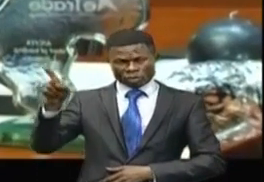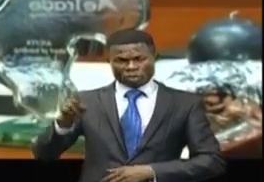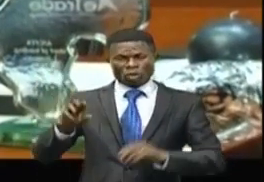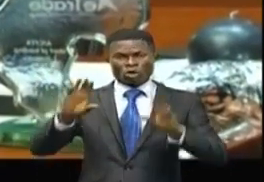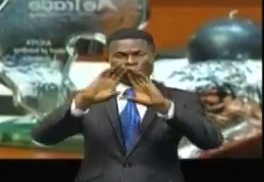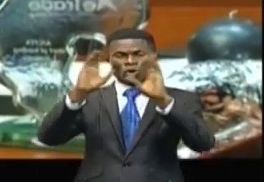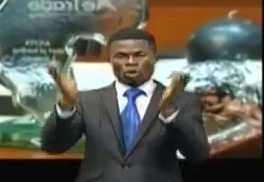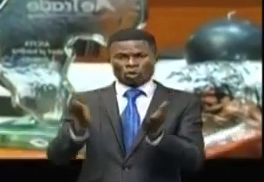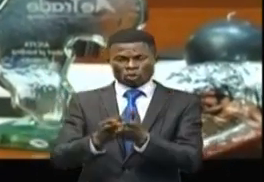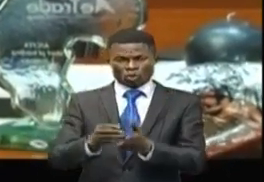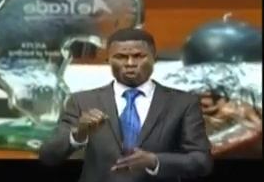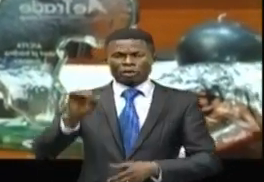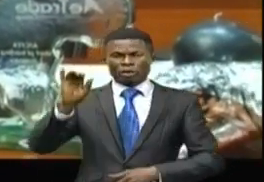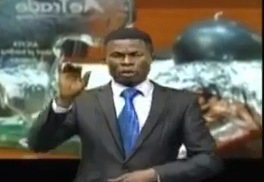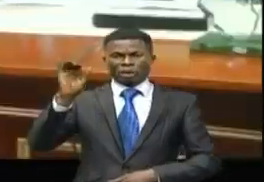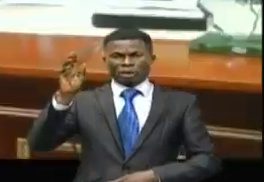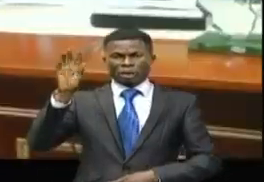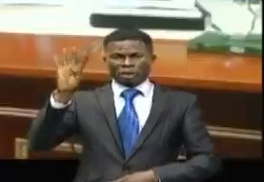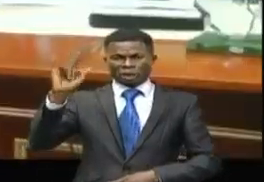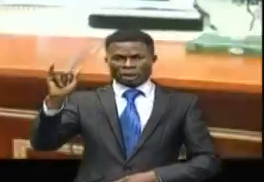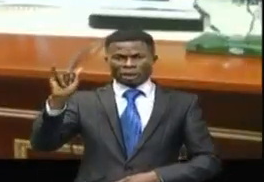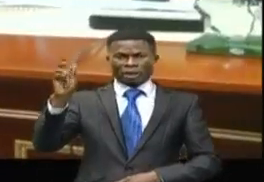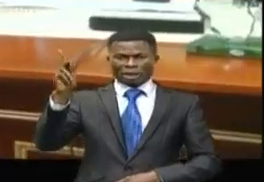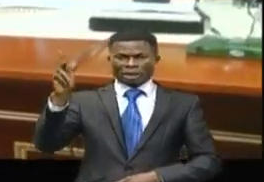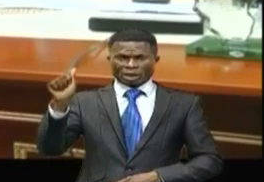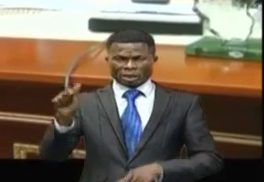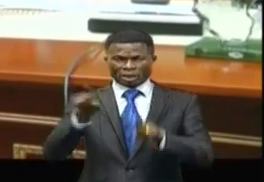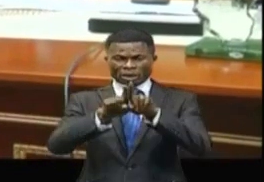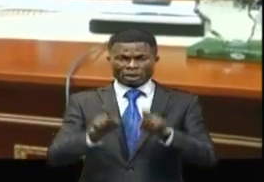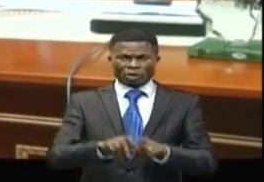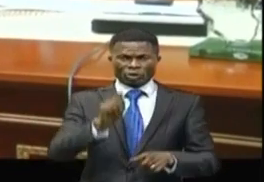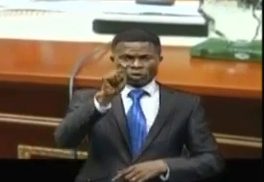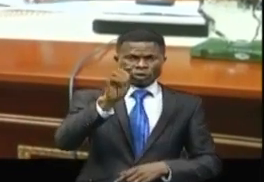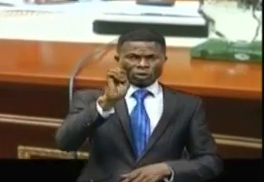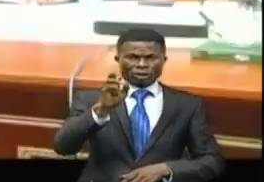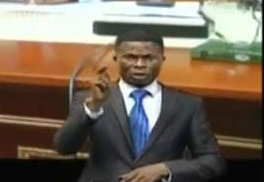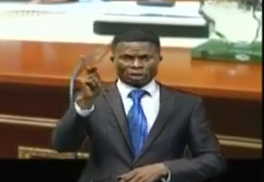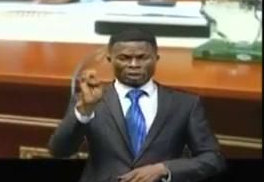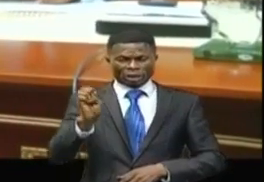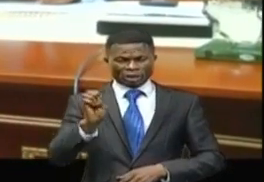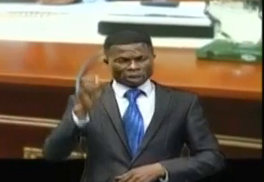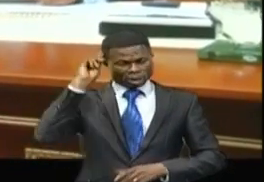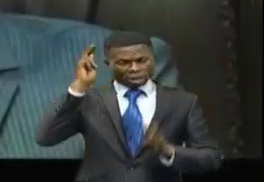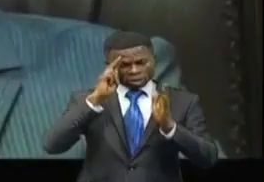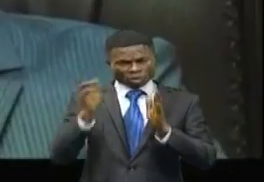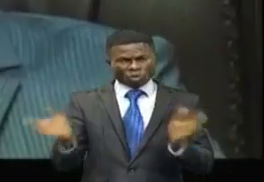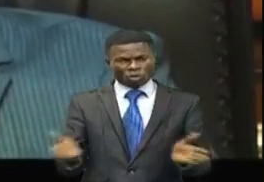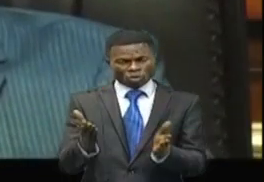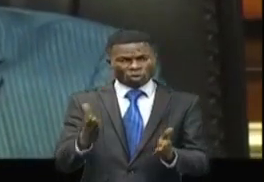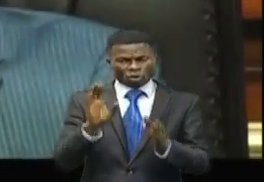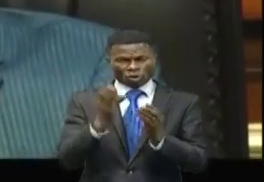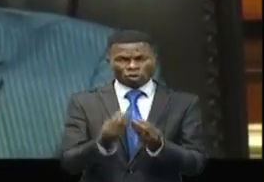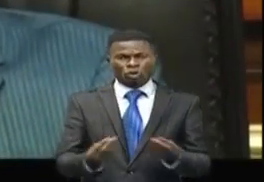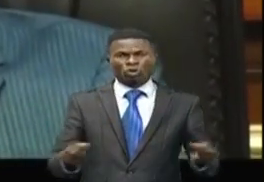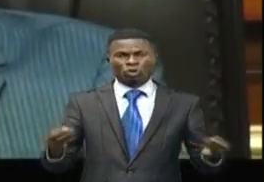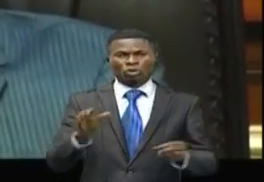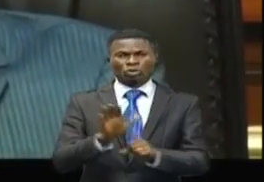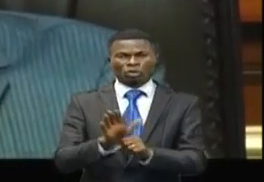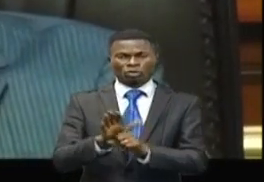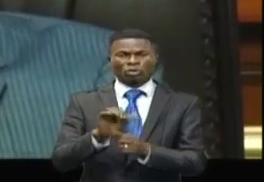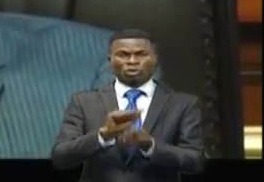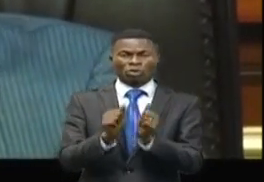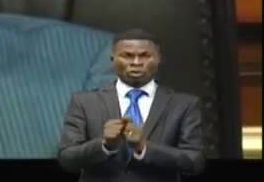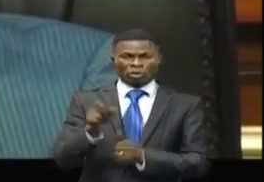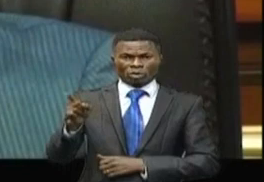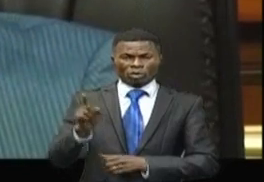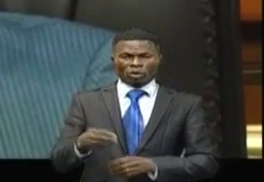yaka et équipe le gouvernement a aussi été encouragés à prendre rapidement les mesures qui s'imposent pour